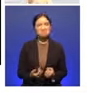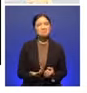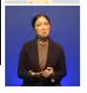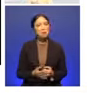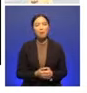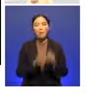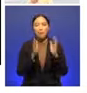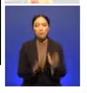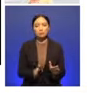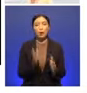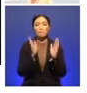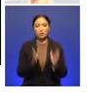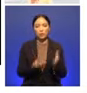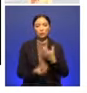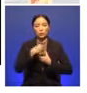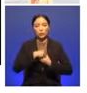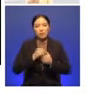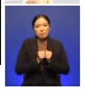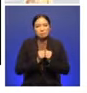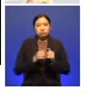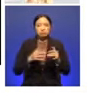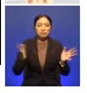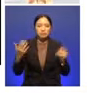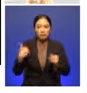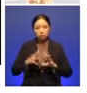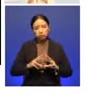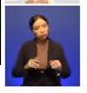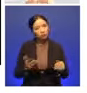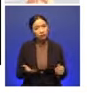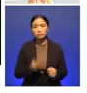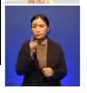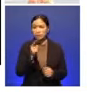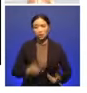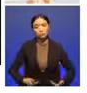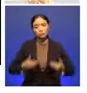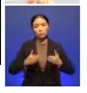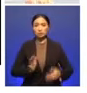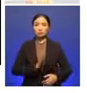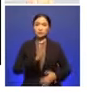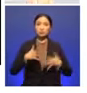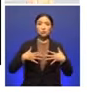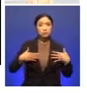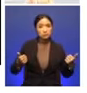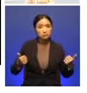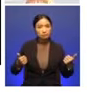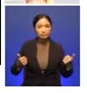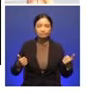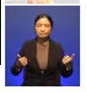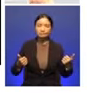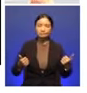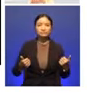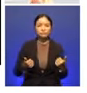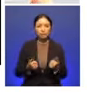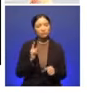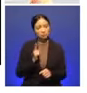ายตัวตนของผู้ต้องขังคือสลายลงไปก่อนจากที่เราเคยมีชีวิตมีเกียรติมีความสุขเนี่ยแล้วประกอบสร้